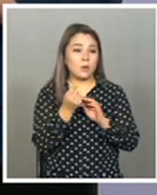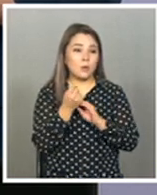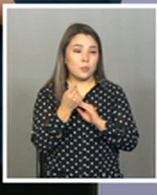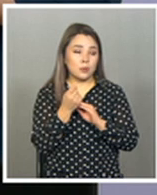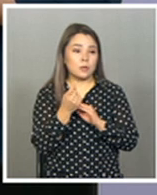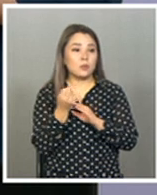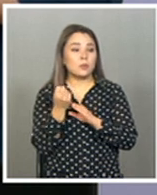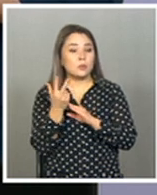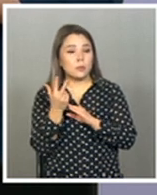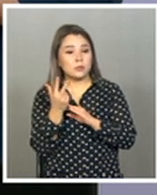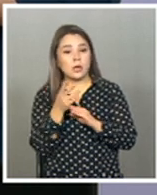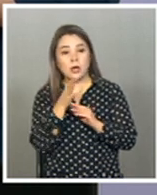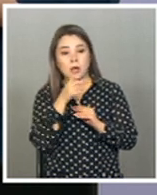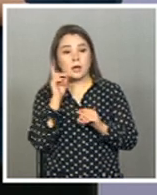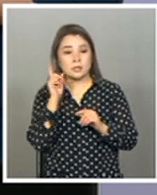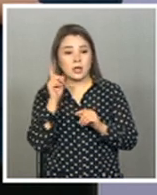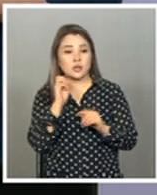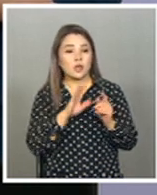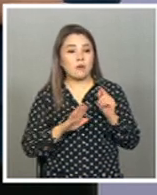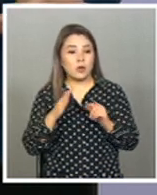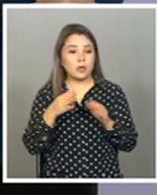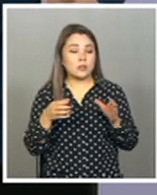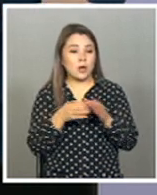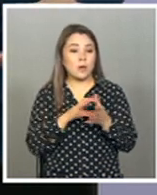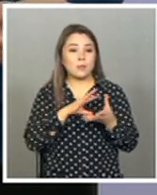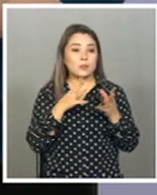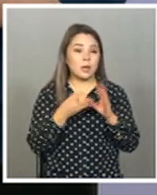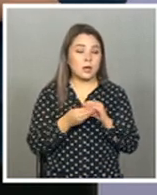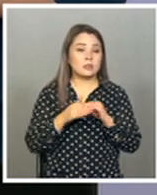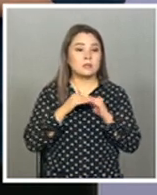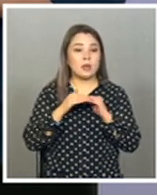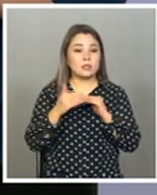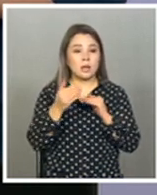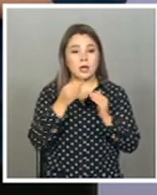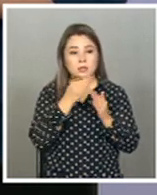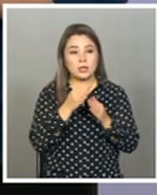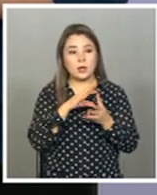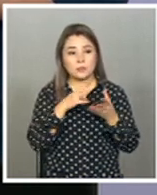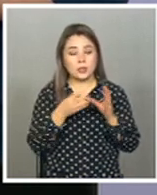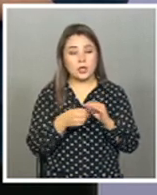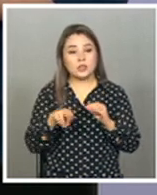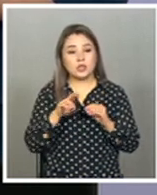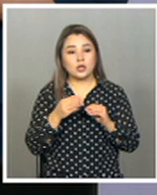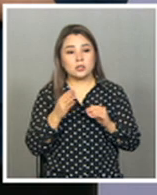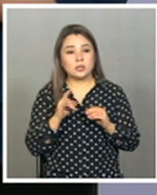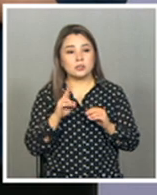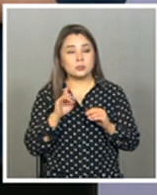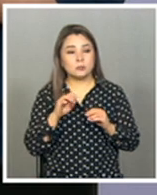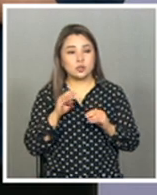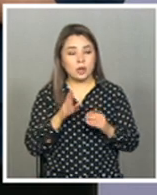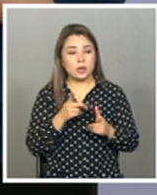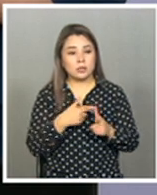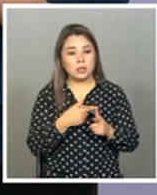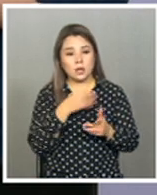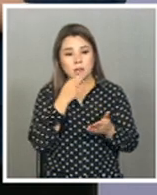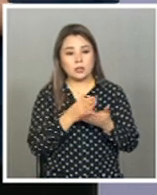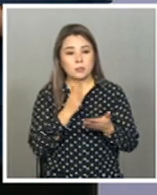11-13 ғасырларда Еуразияның бүкіл далалық аймағы дешті қыпшақ деп атала бастады.